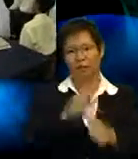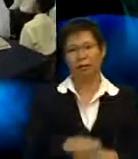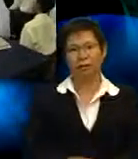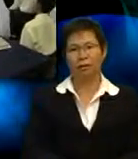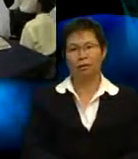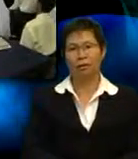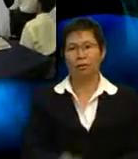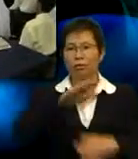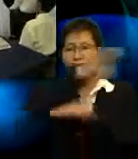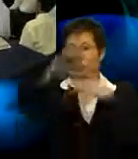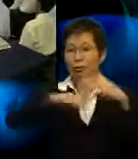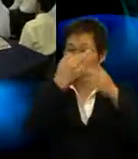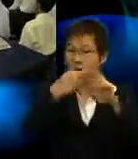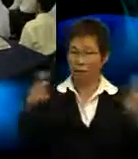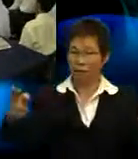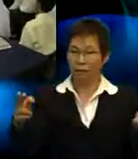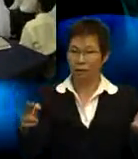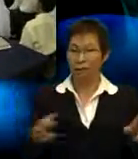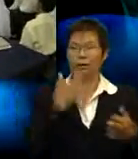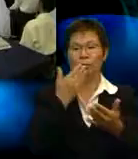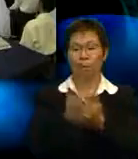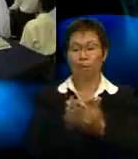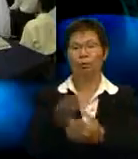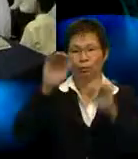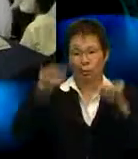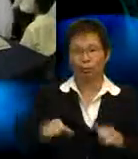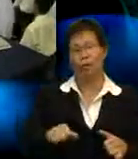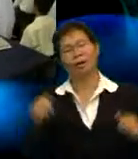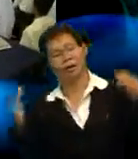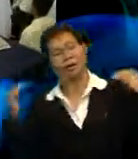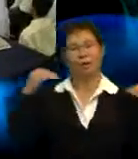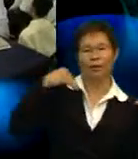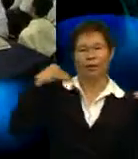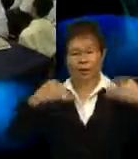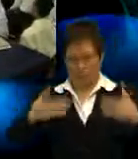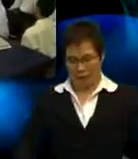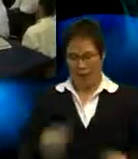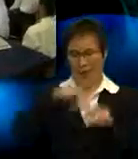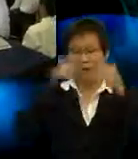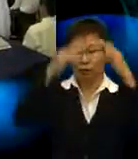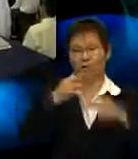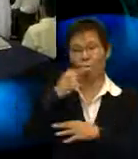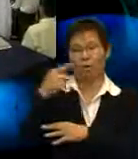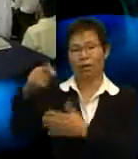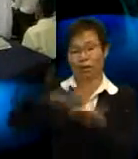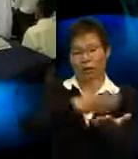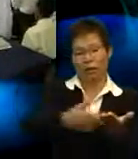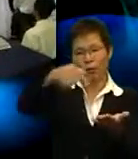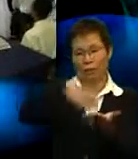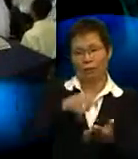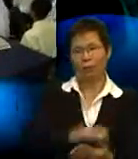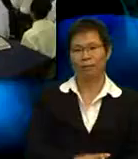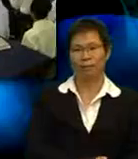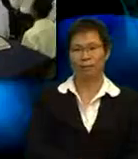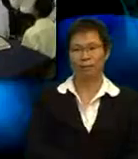semua? Bersedia. Bagus. Kamu boleh lenggok-lenggokkan badan bila cikgu menyanyikan lagu ini. Okey?